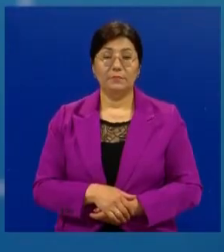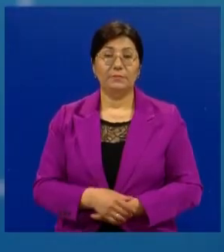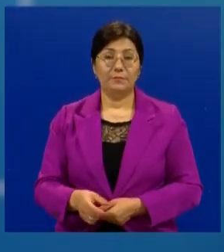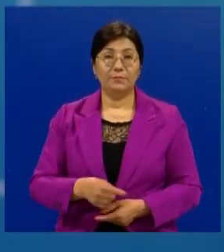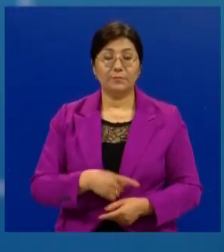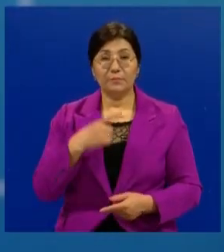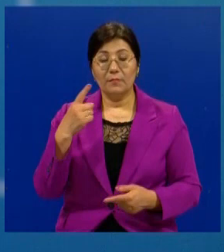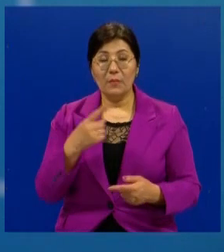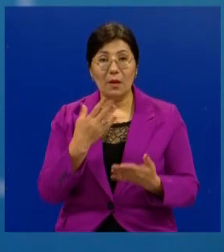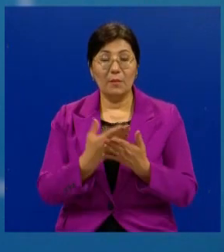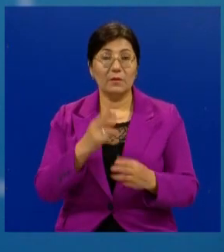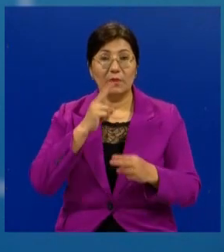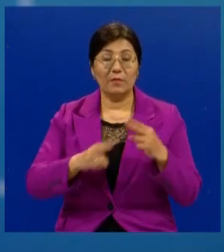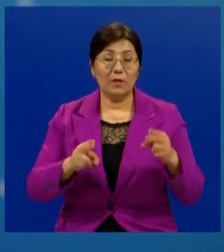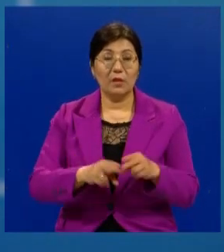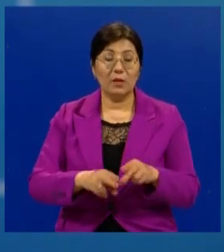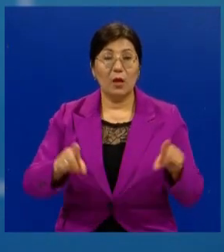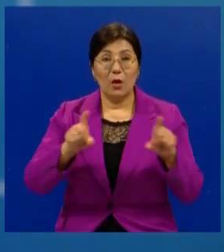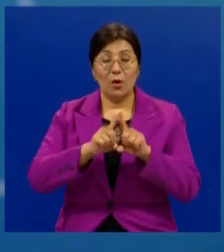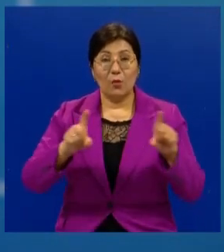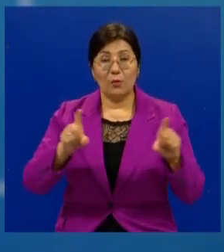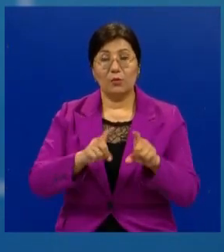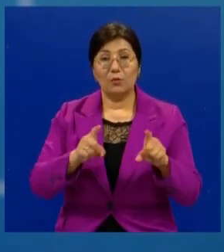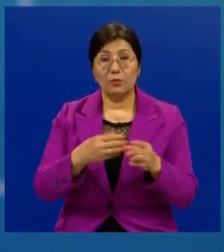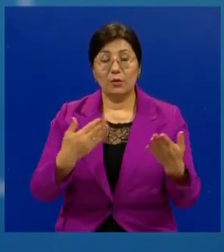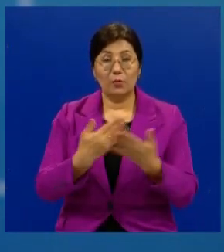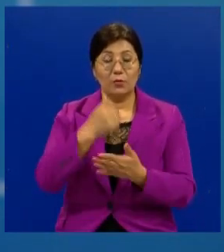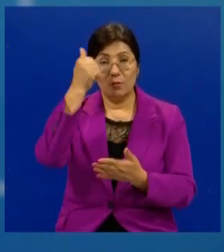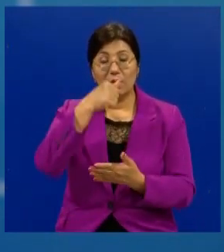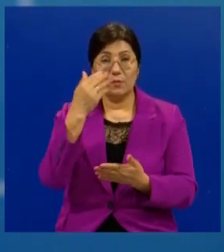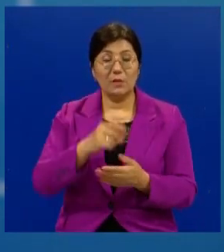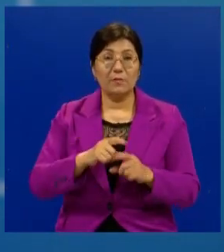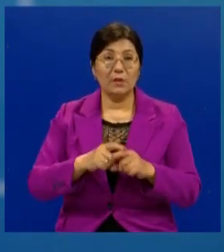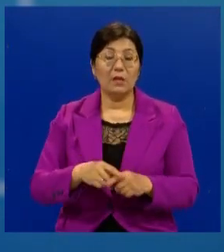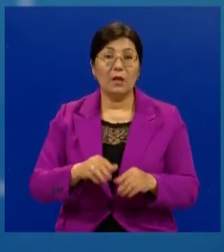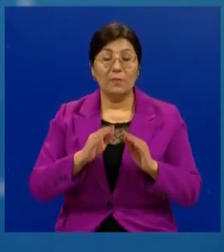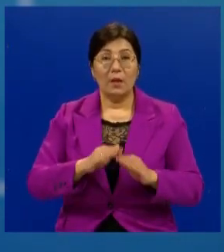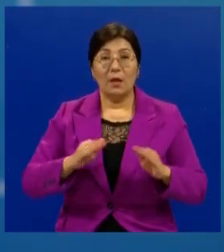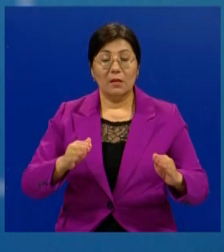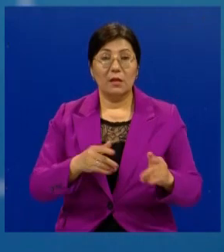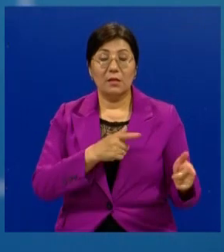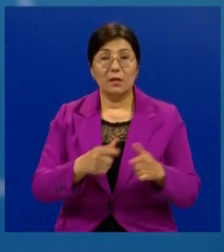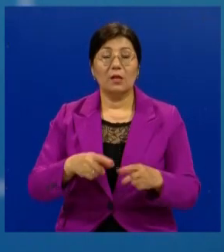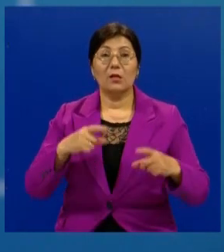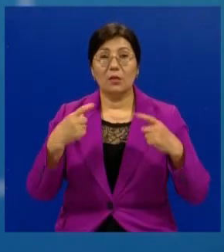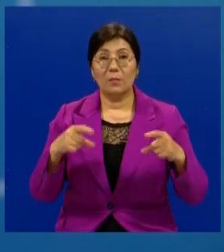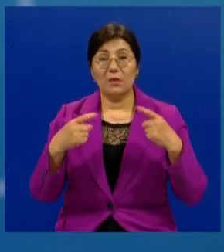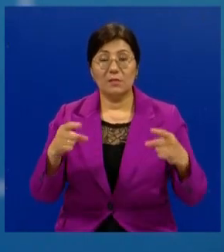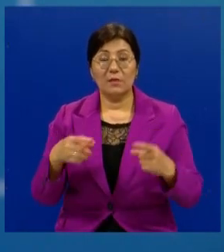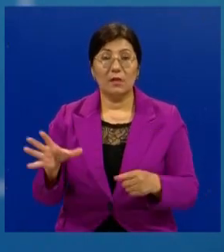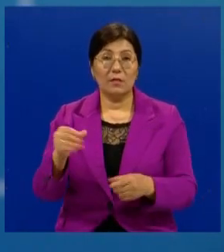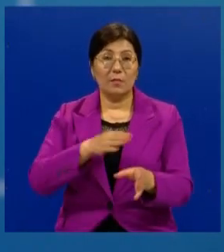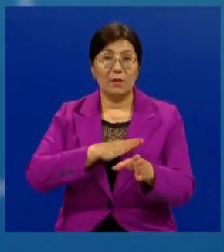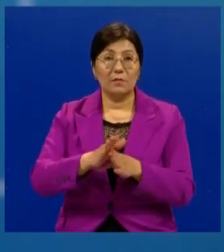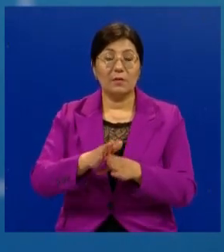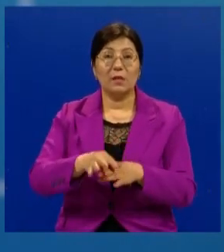Приближается завершение очередного учебного года. Школьники активно готовятся к сдаче итоговых экзаменов. Идет полным ходом работа по проведению